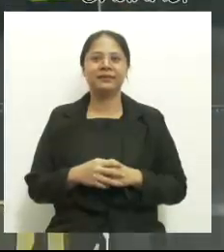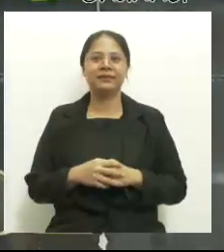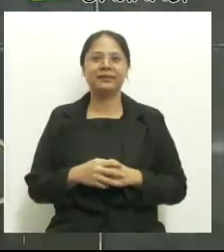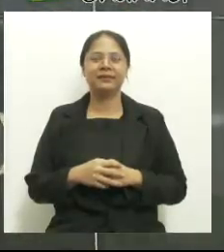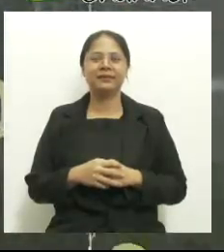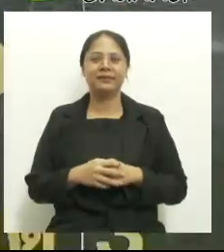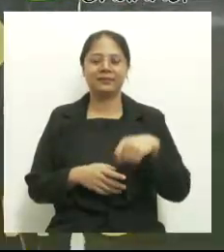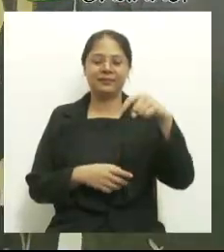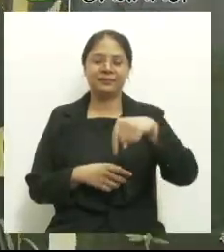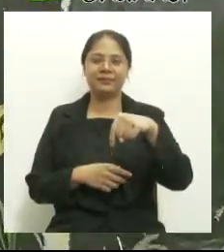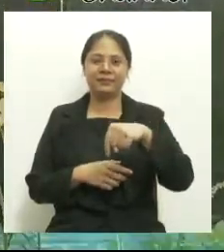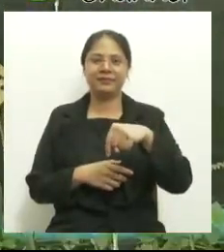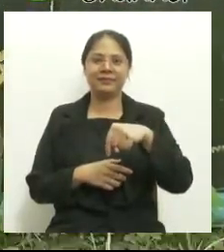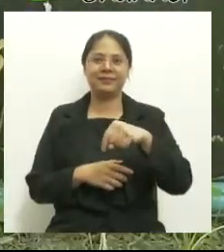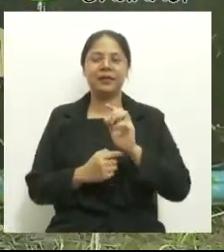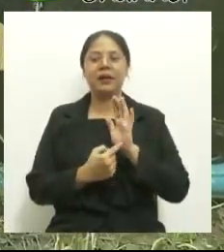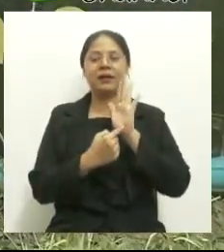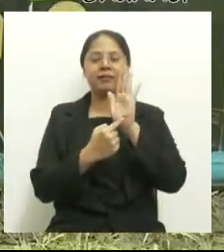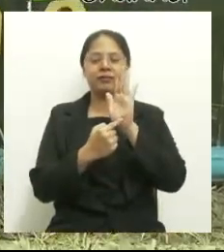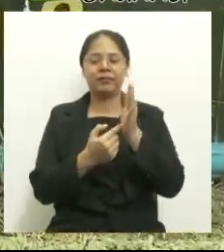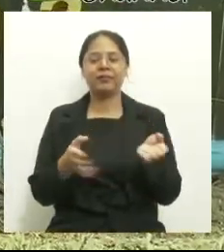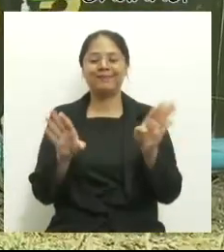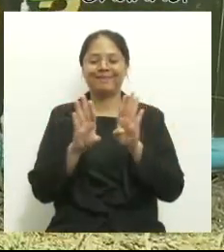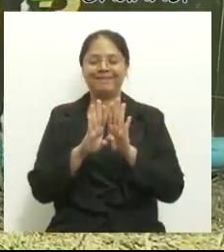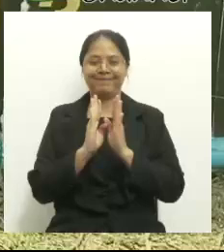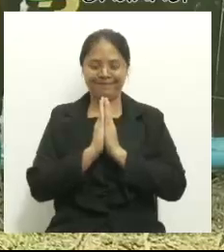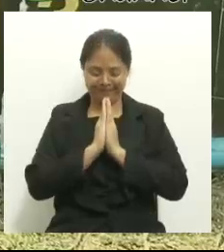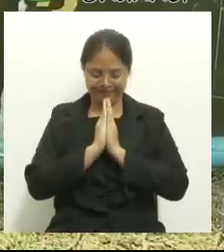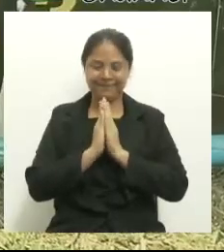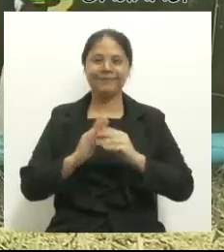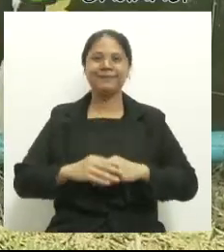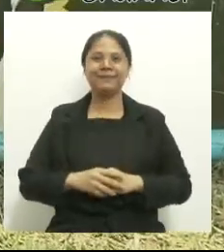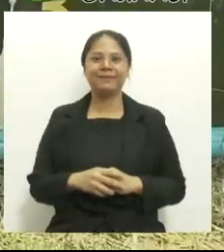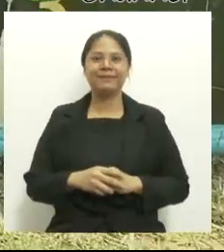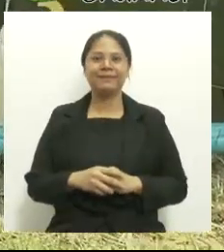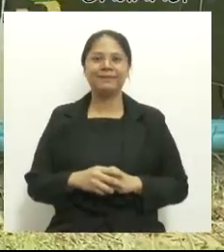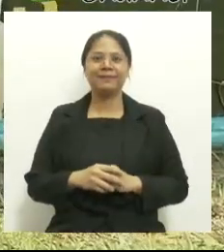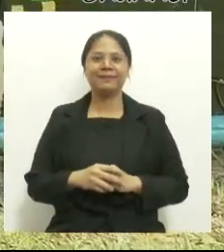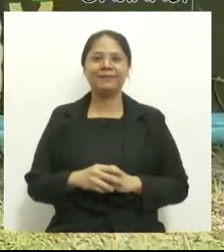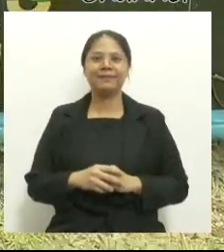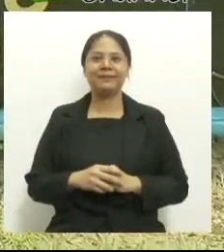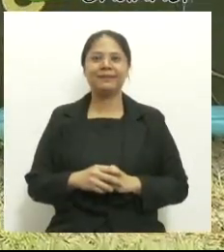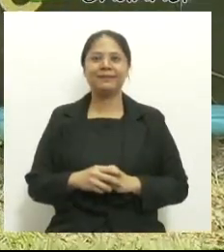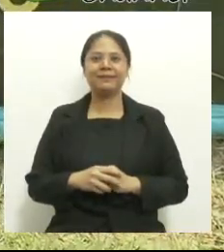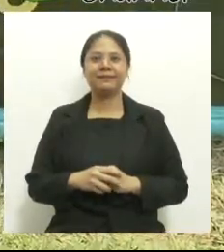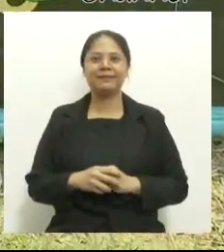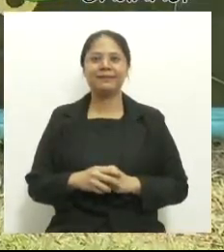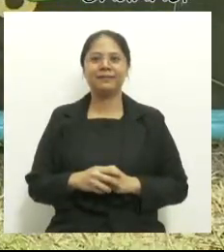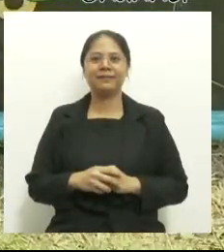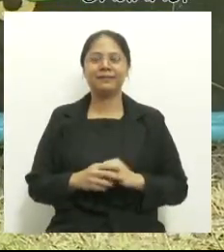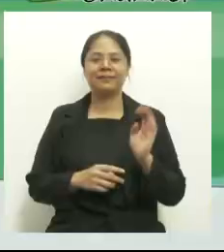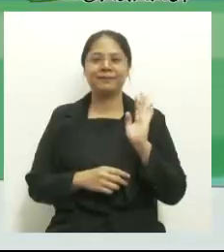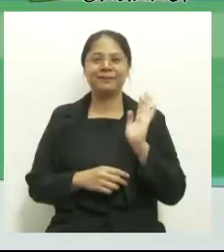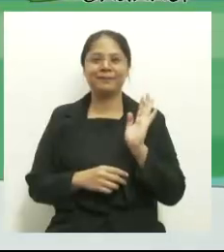ทุ่งกินนอนขอจบการนำเสนอเพียงเท่านี้ค่ะ Thank you for watching Have a nice day